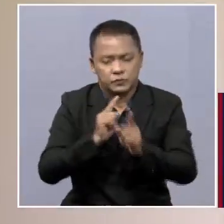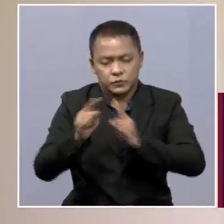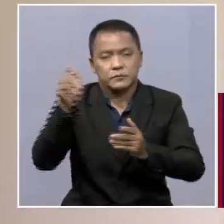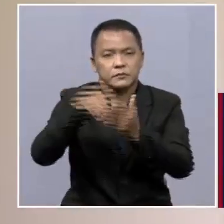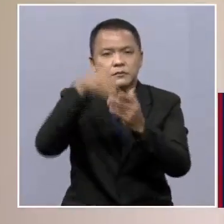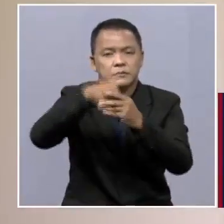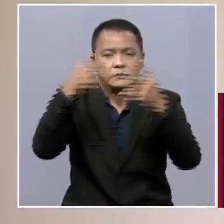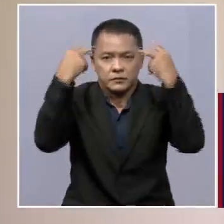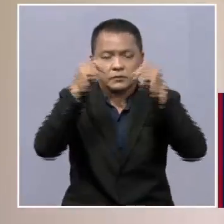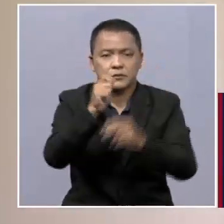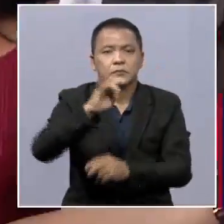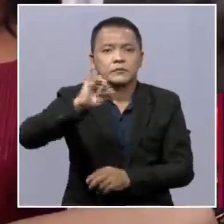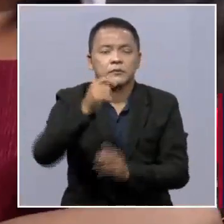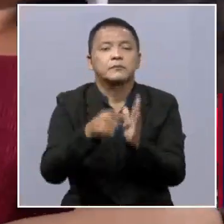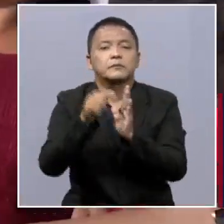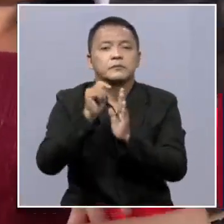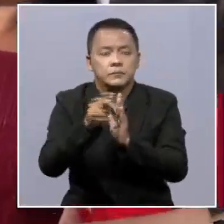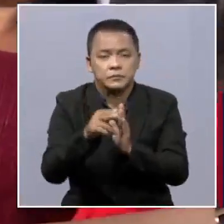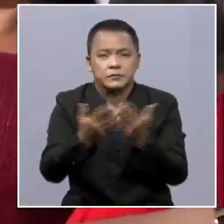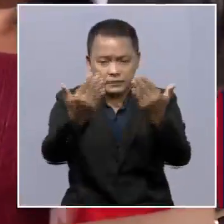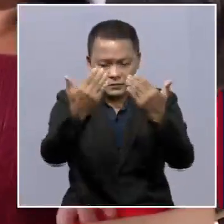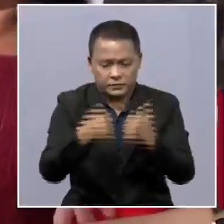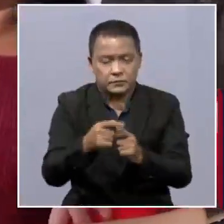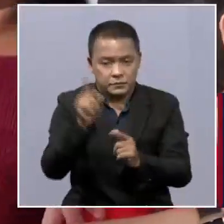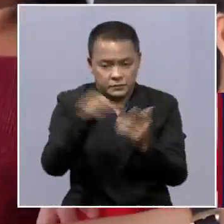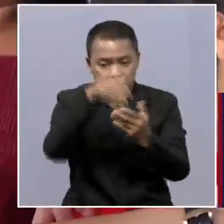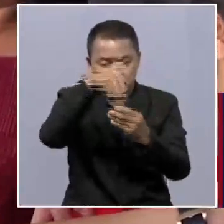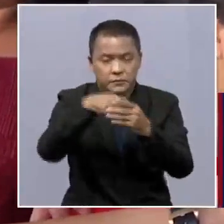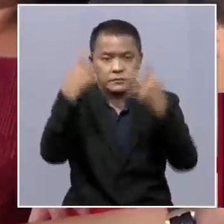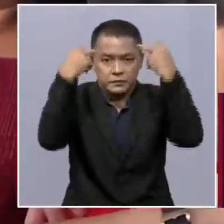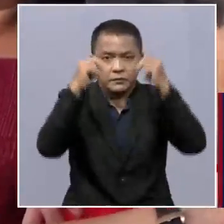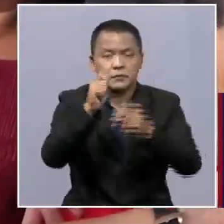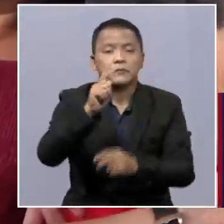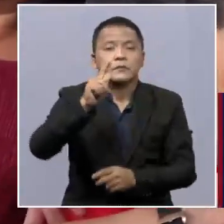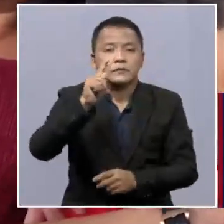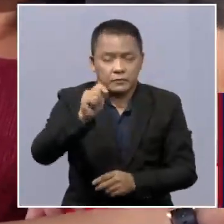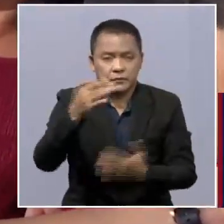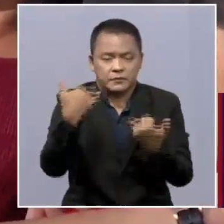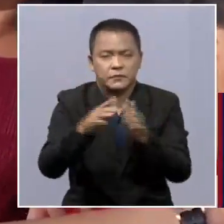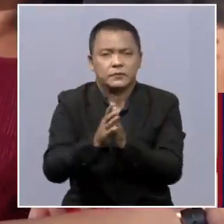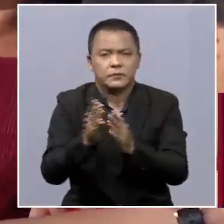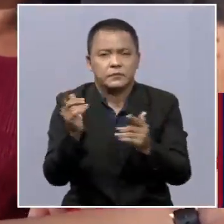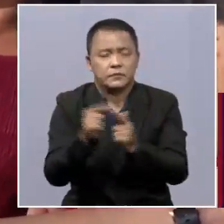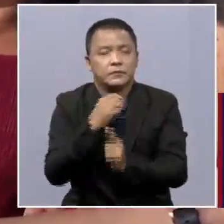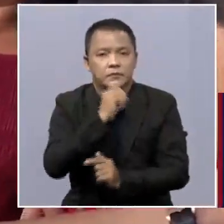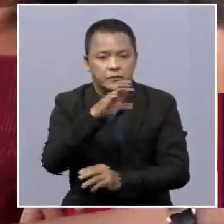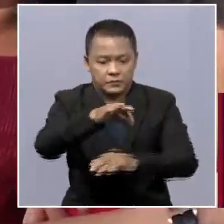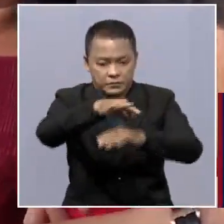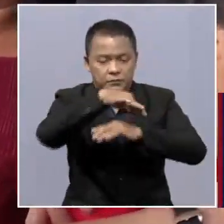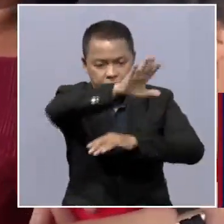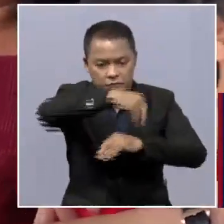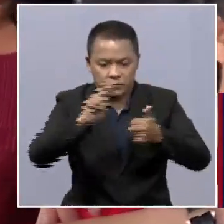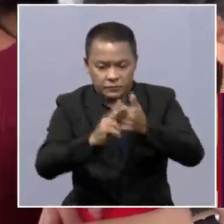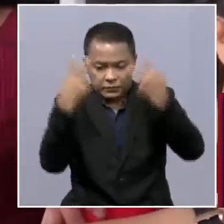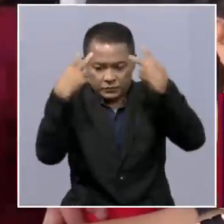ตั้งนายกอบจ.ปทุมธานีหลังจากได้รับการเลือกตั้งเป็นนายกอบจ.ปทุมครับพลตำรวจโทคำรณวิทย์เองก็ตั้งคุณเสวกเนี่ยเป็นร